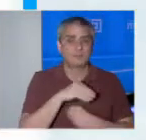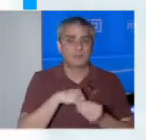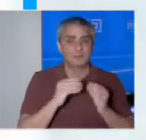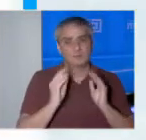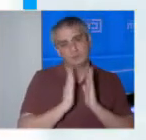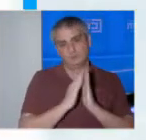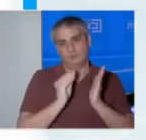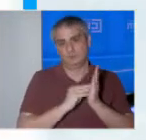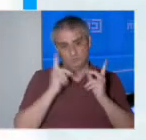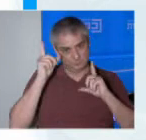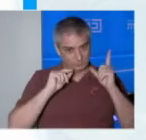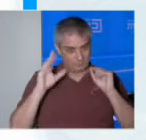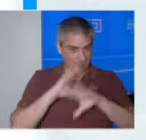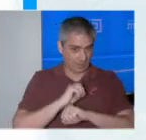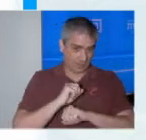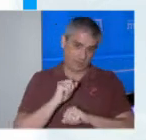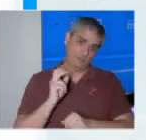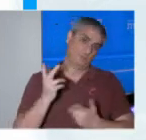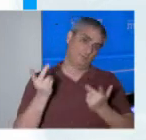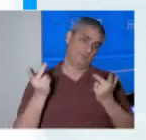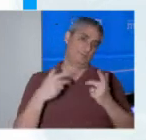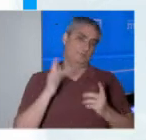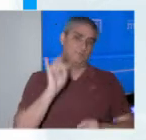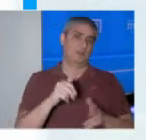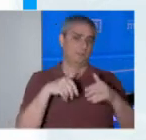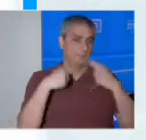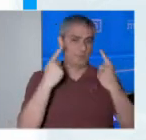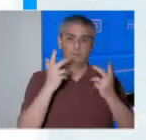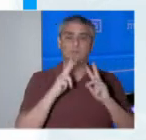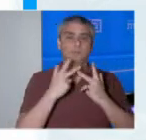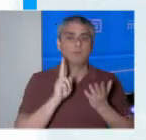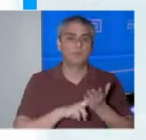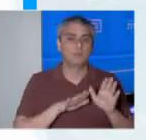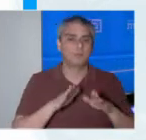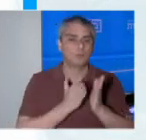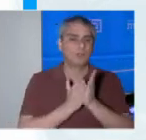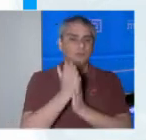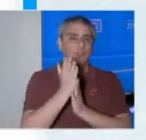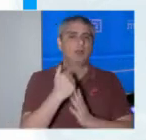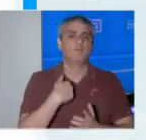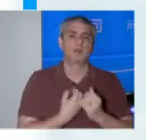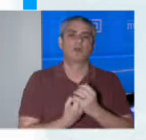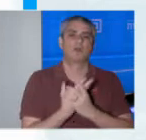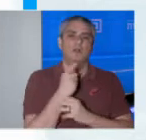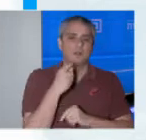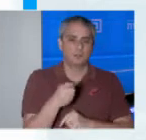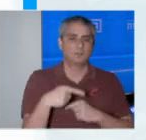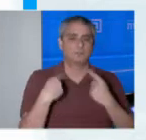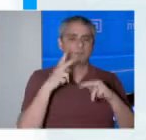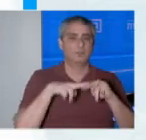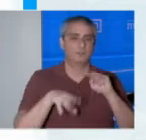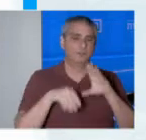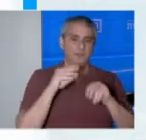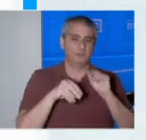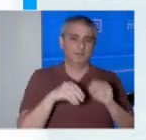לפי הספר, סוגרים דילים בלילה ומגנים ביום. לציבור מגיע ממשלה ישרה, ואנחנו נקים